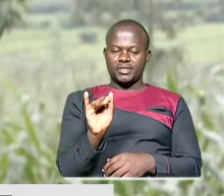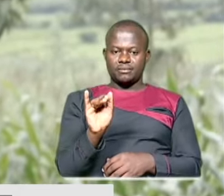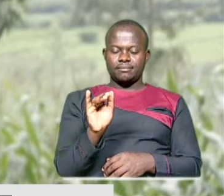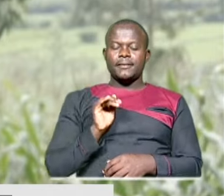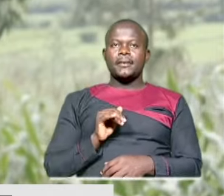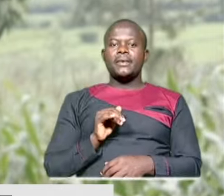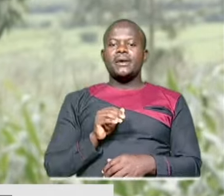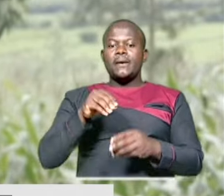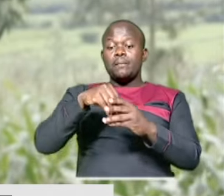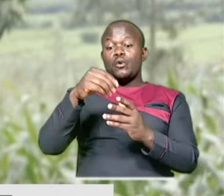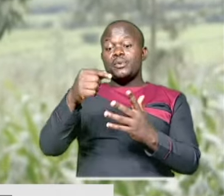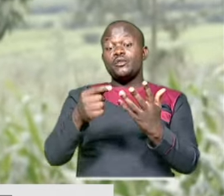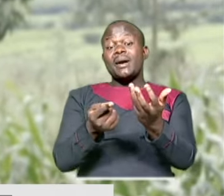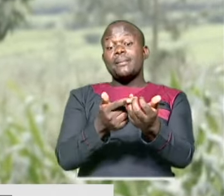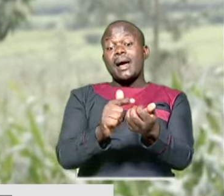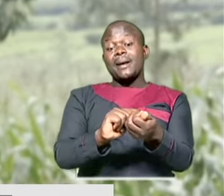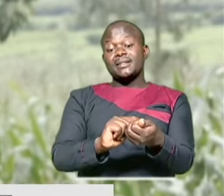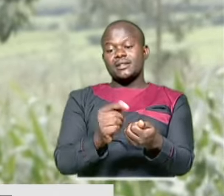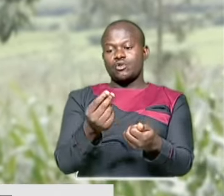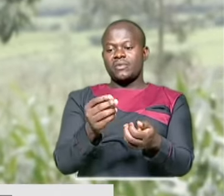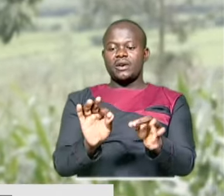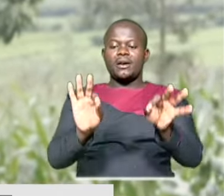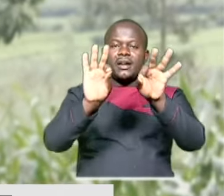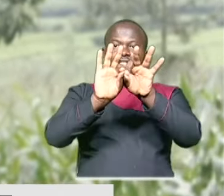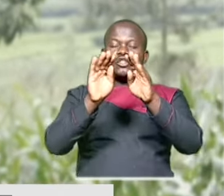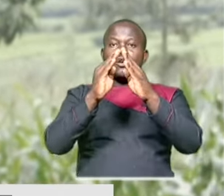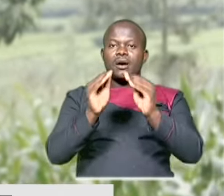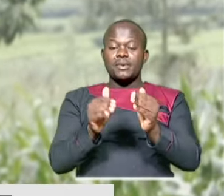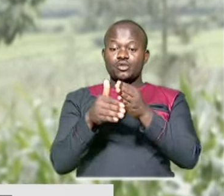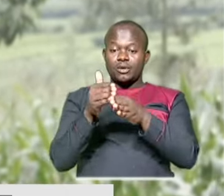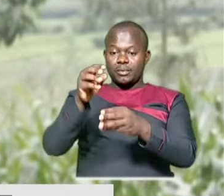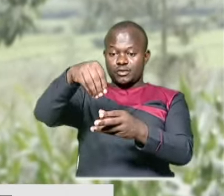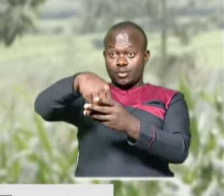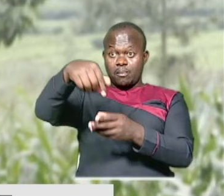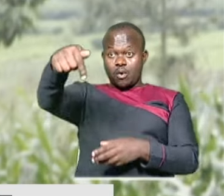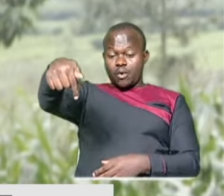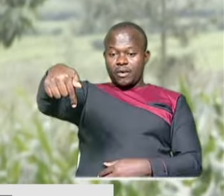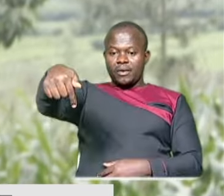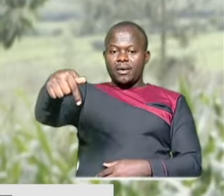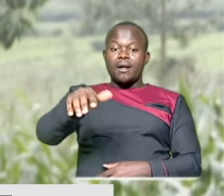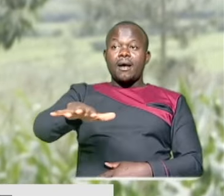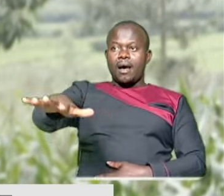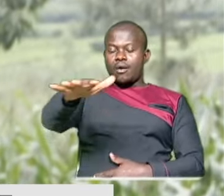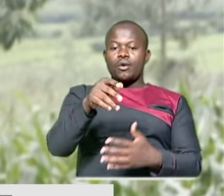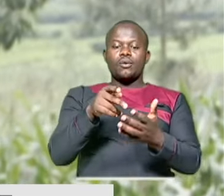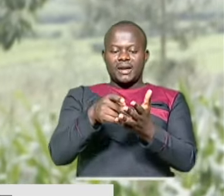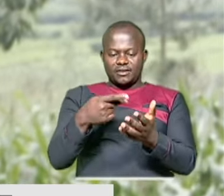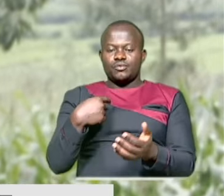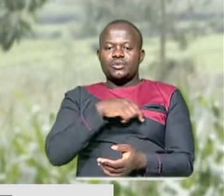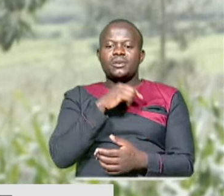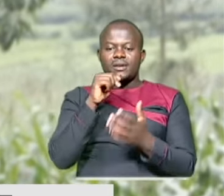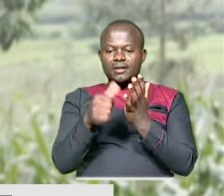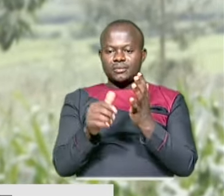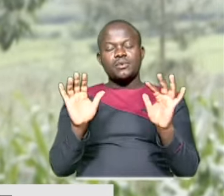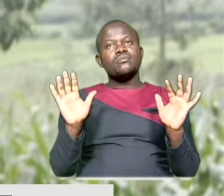batubariye ku mafaranga y'agaciro k'amazu yari yubatswemo aho twarishyuwe nta kibazo